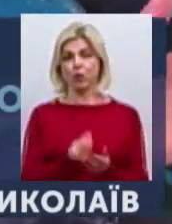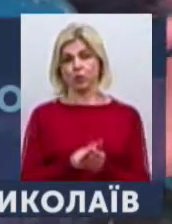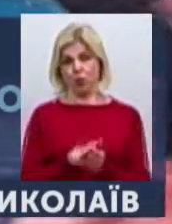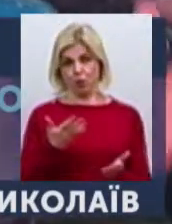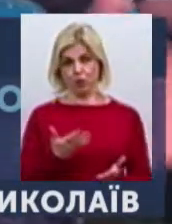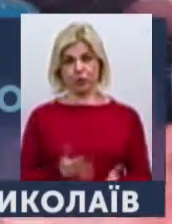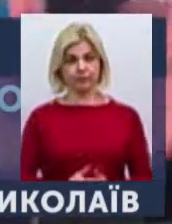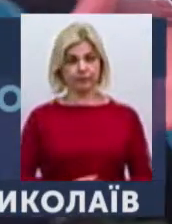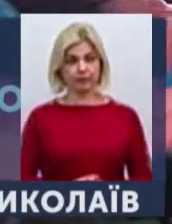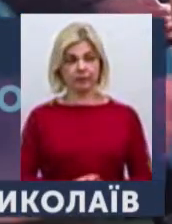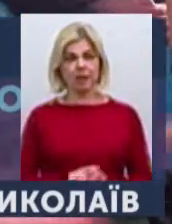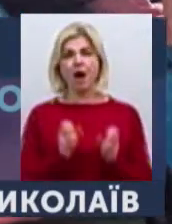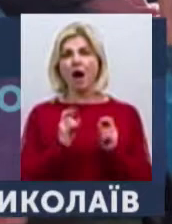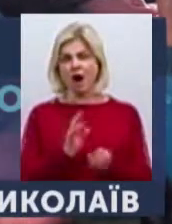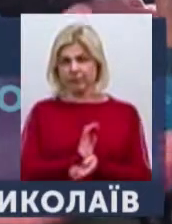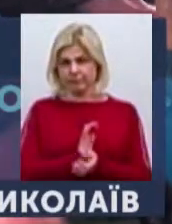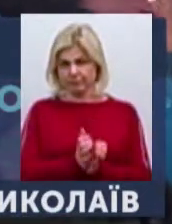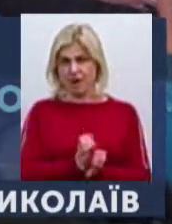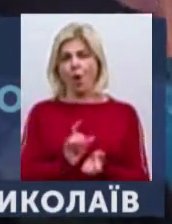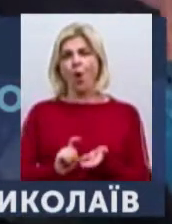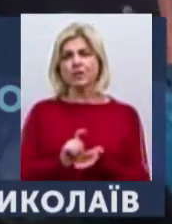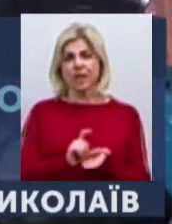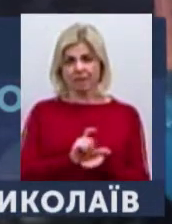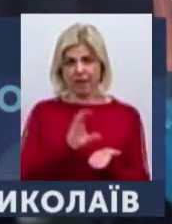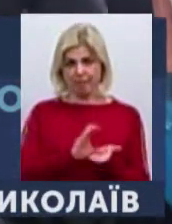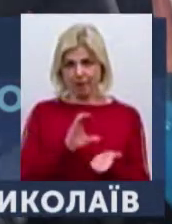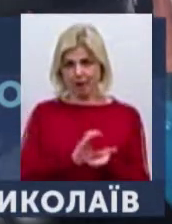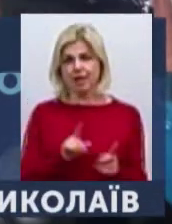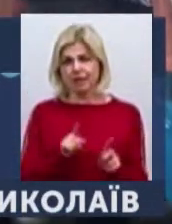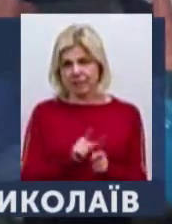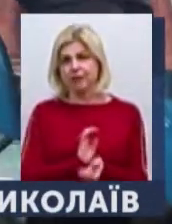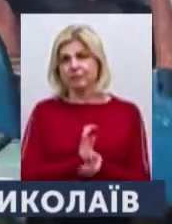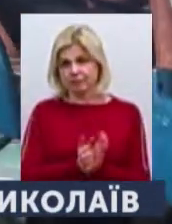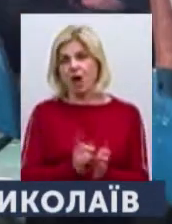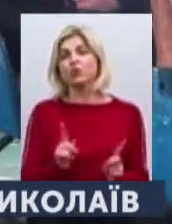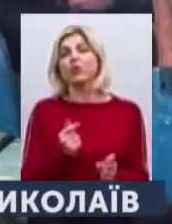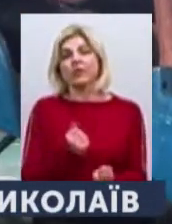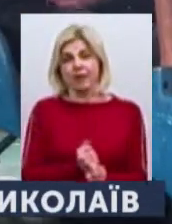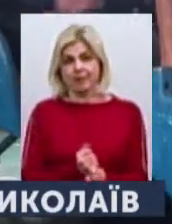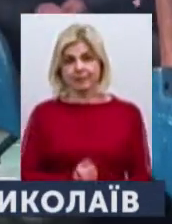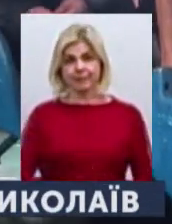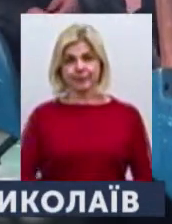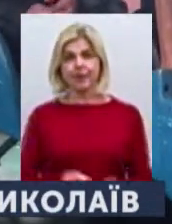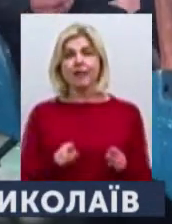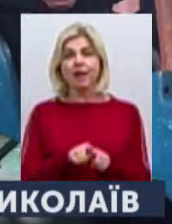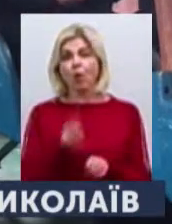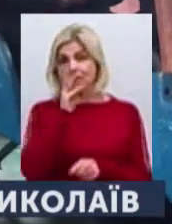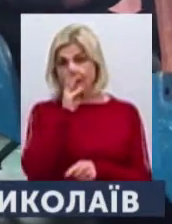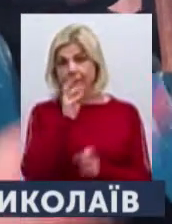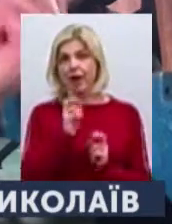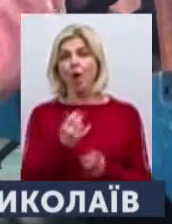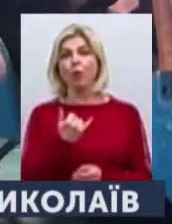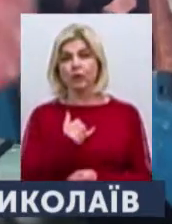типу, консервні банки, одне на одного поналіплюємося, так ми добираємося. А що ж робити? З такою зарплатою, як у нас,